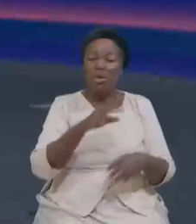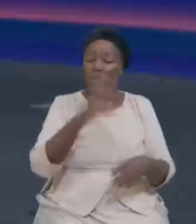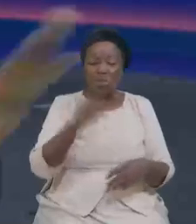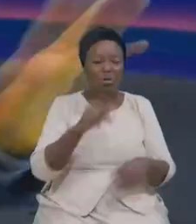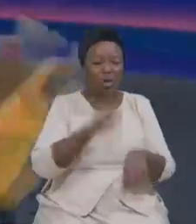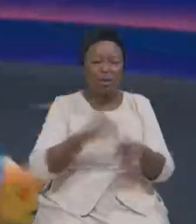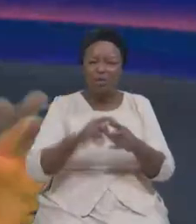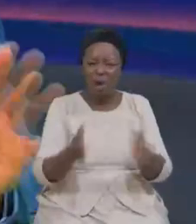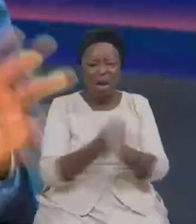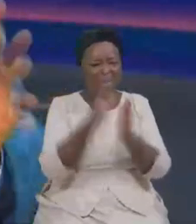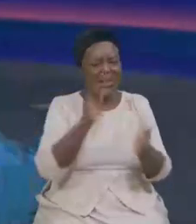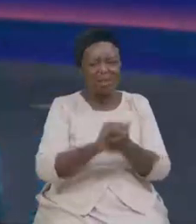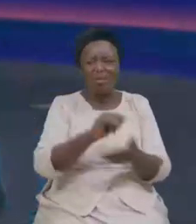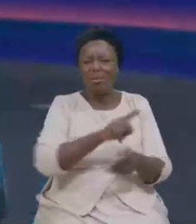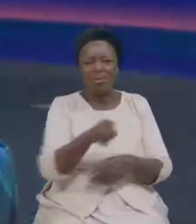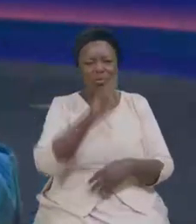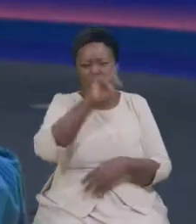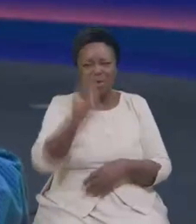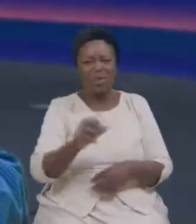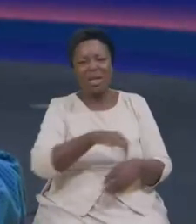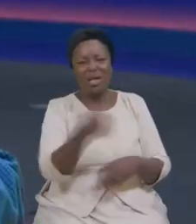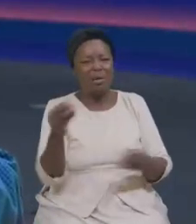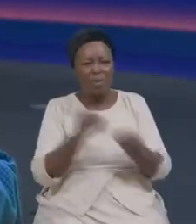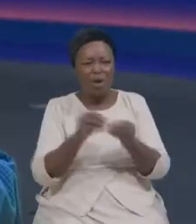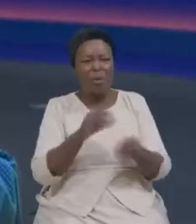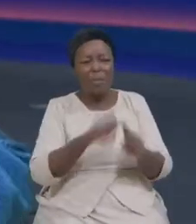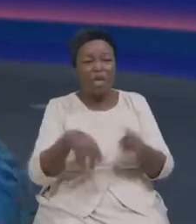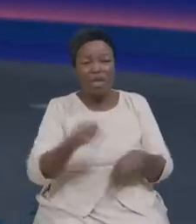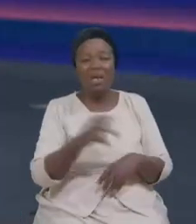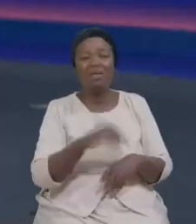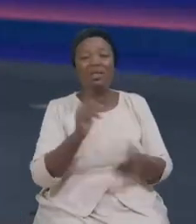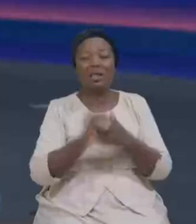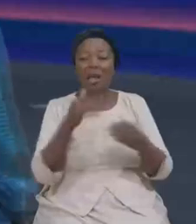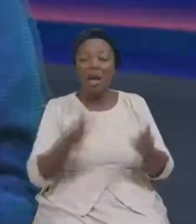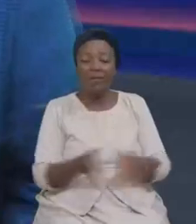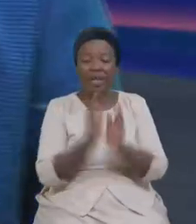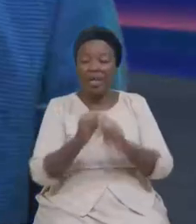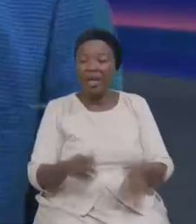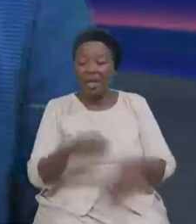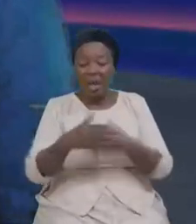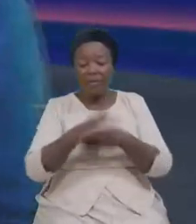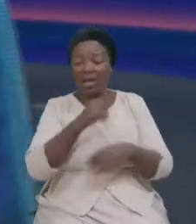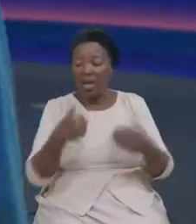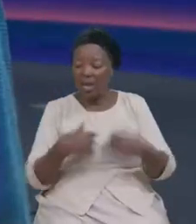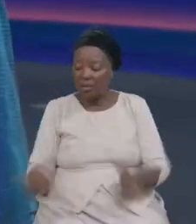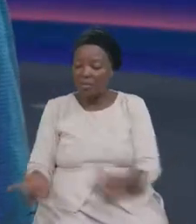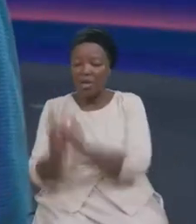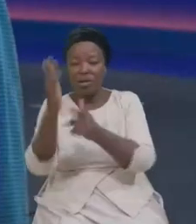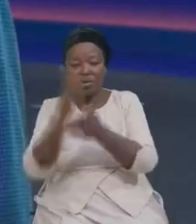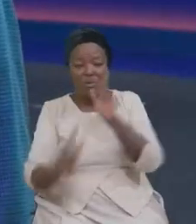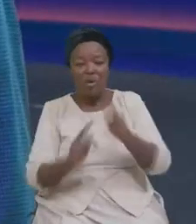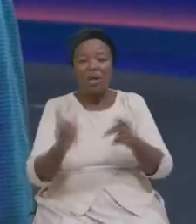Pas, plus de questions. Il dit, d'accord avec le peuple, il nomma des chantres qui